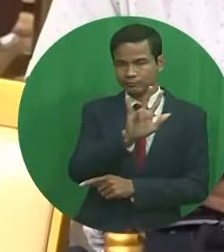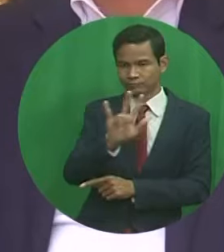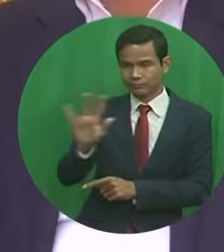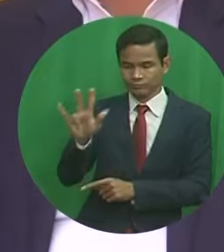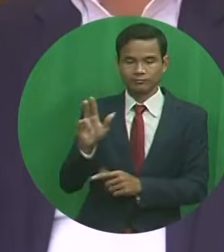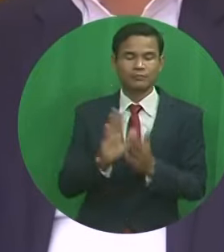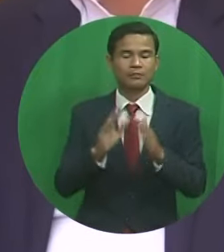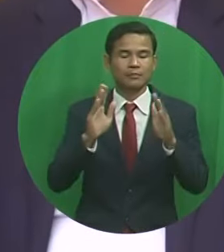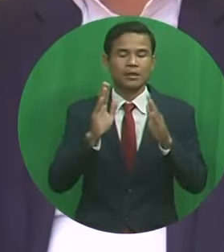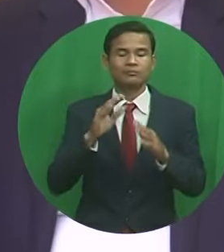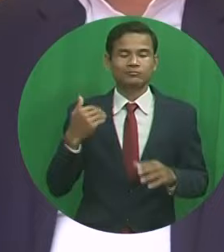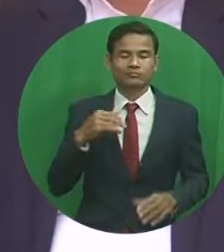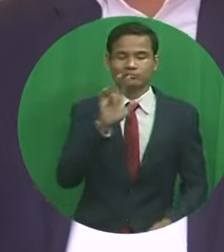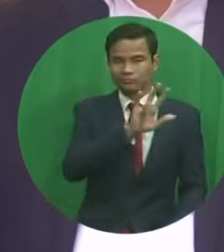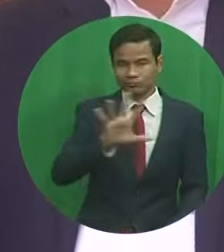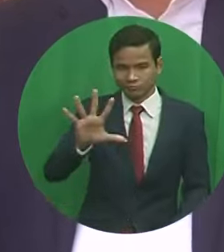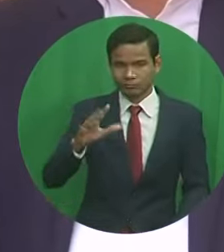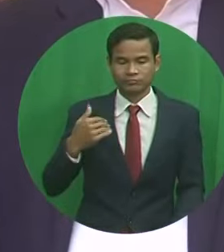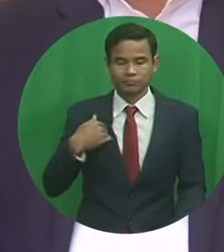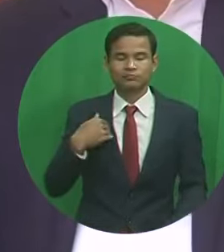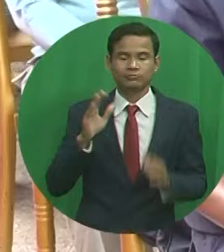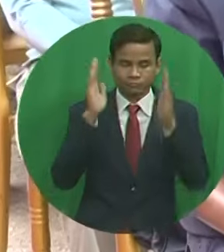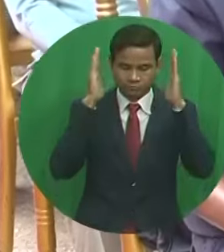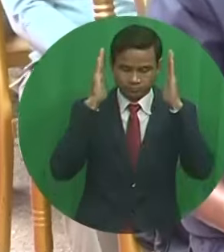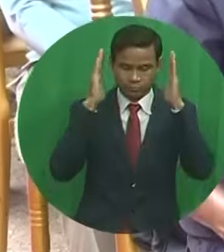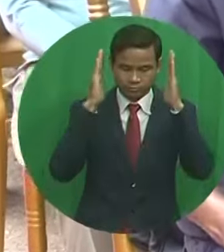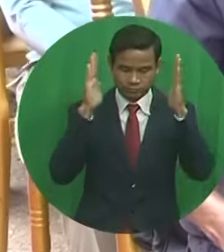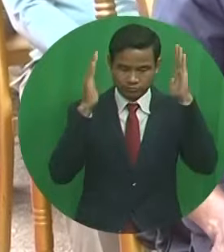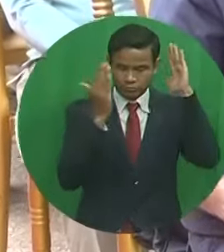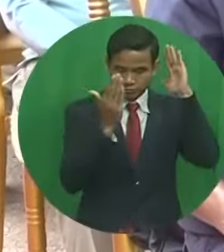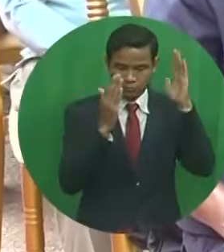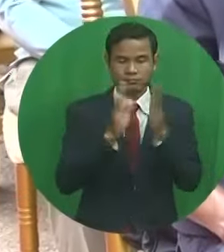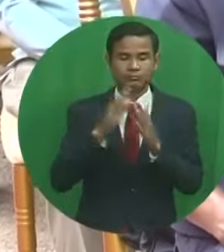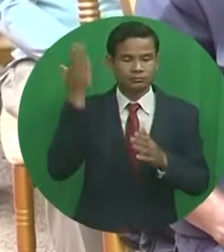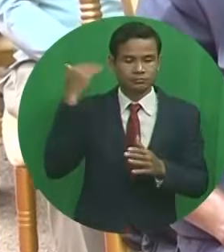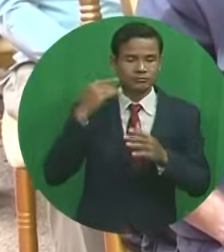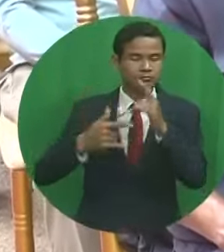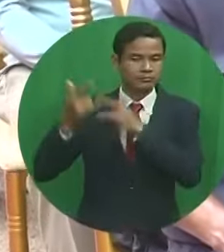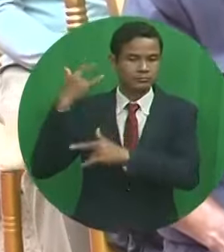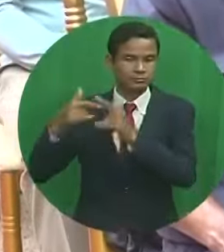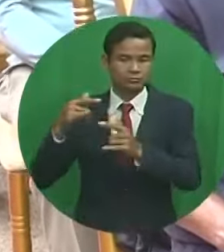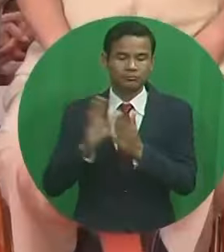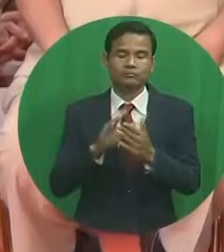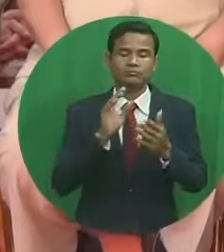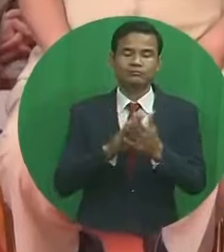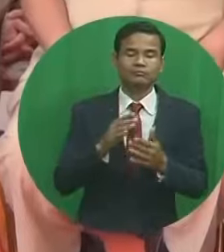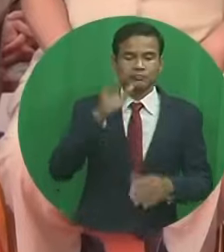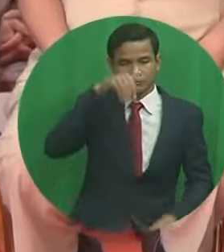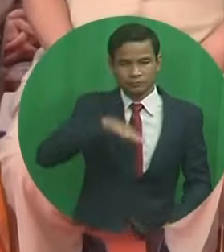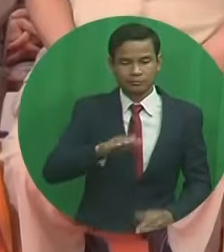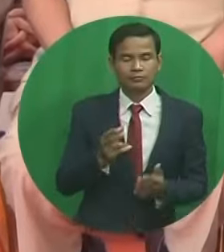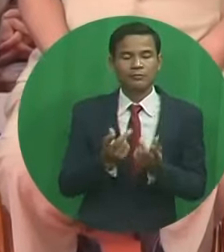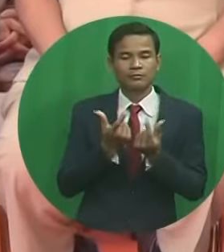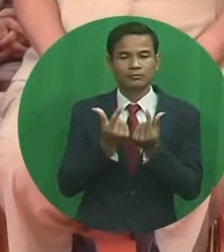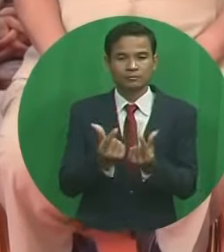ងប្រាសាទនានាដែលកាលសម័យបុរាណបុព្វបុរសខ្មែរបានយកសត្វដំរីមកប្រើប្រាស់ជាមធ្យោបាយដឹកជញ្ជូន